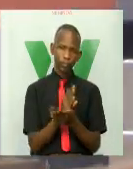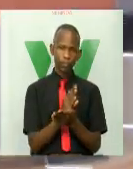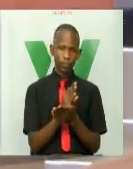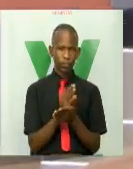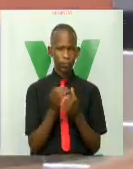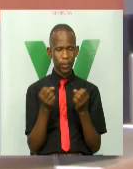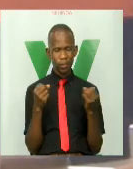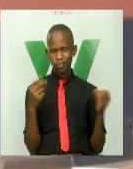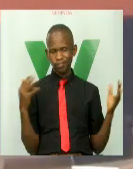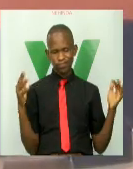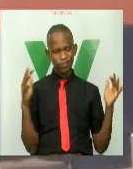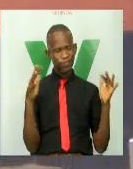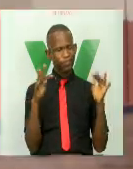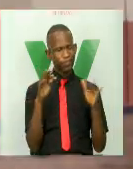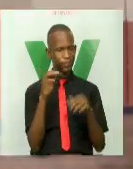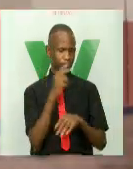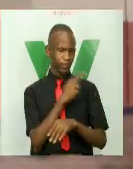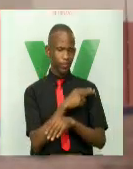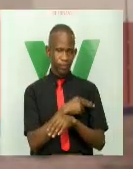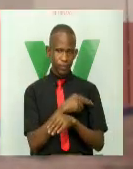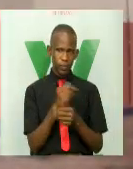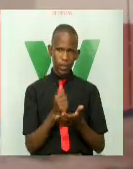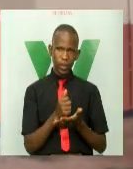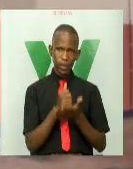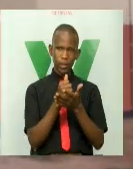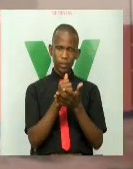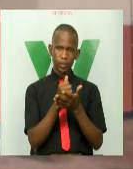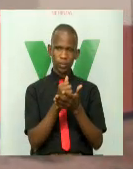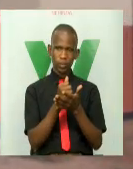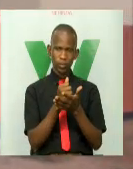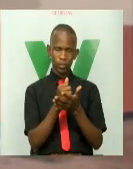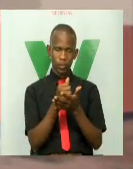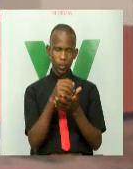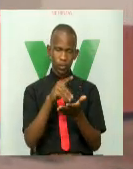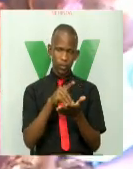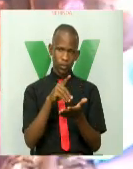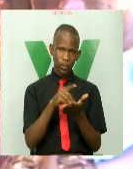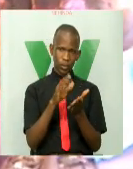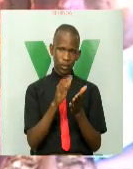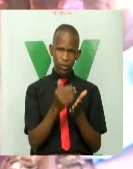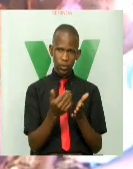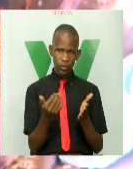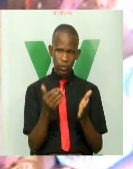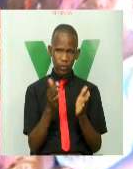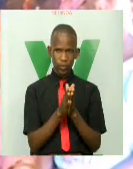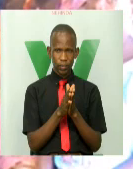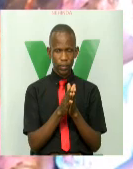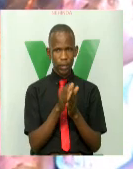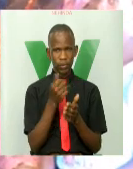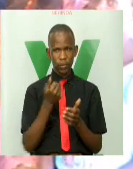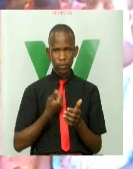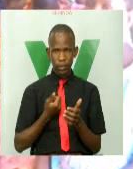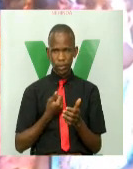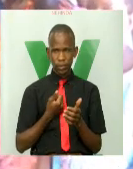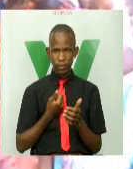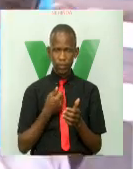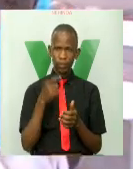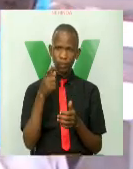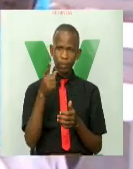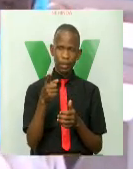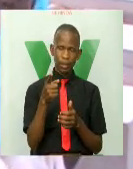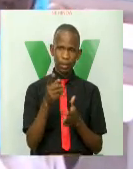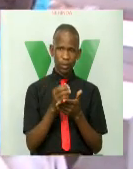marwaro echwerira bashaho abana hamwe n'abaziro butakwatwa COVID-19. Ijukangwa makoraga tubasuze